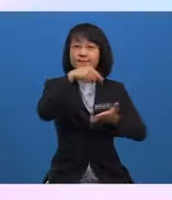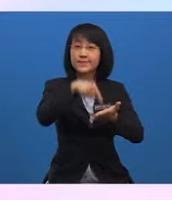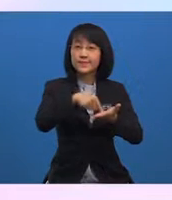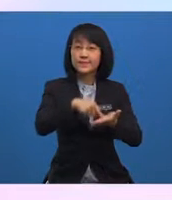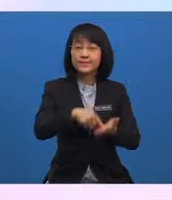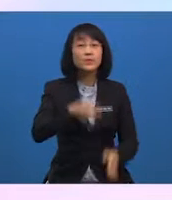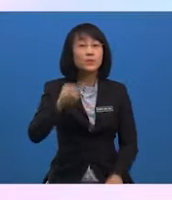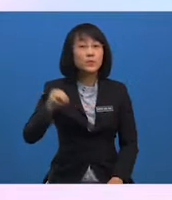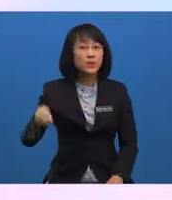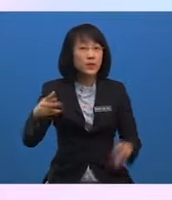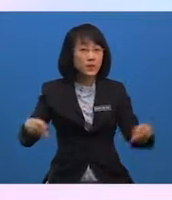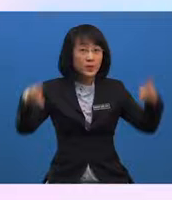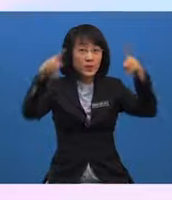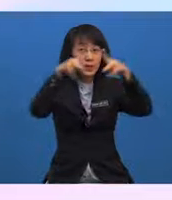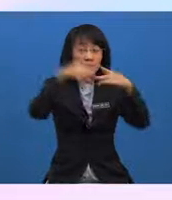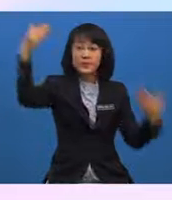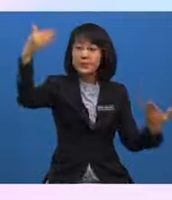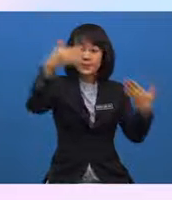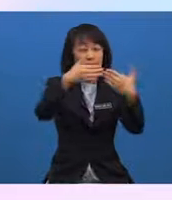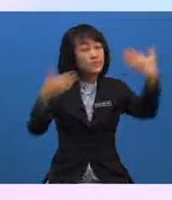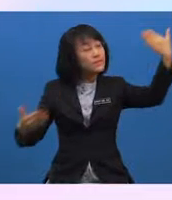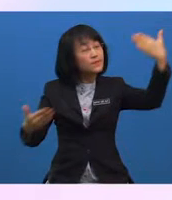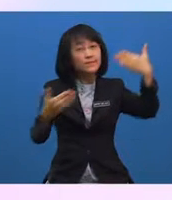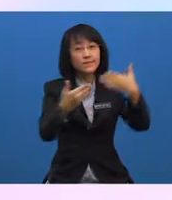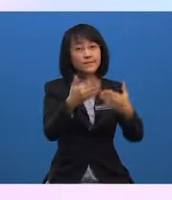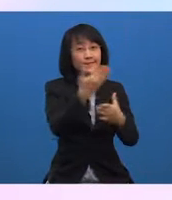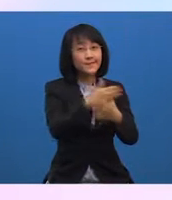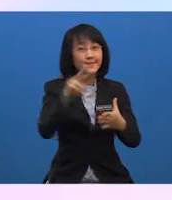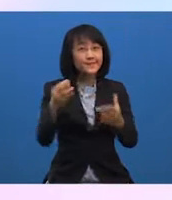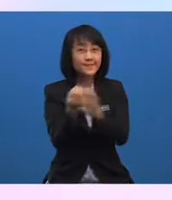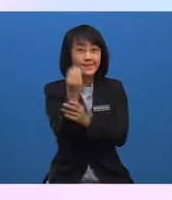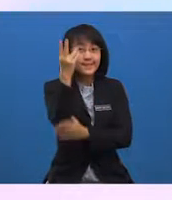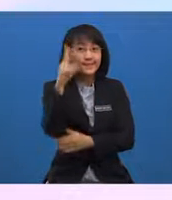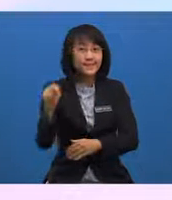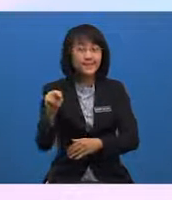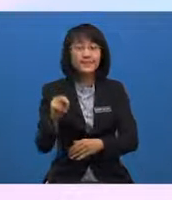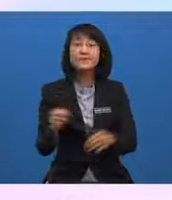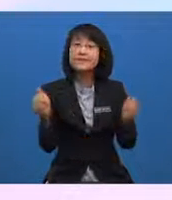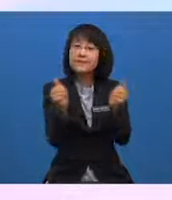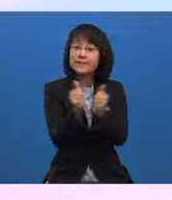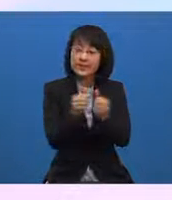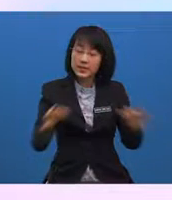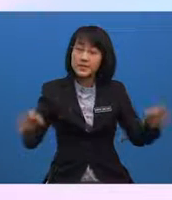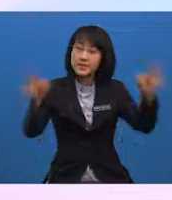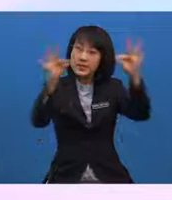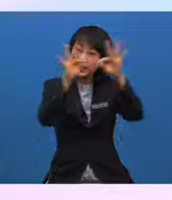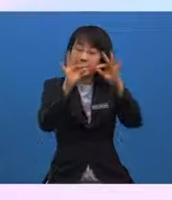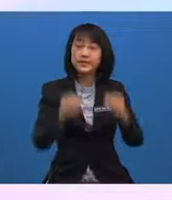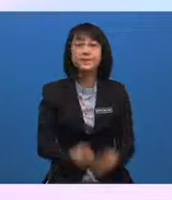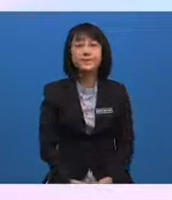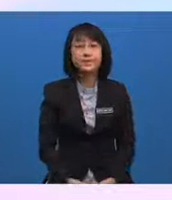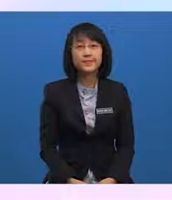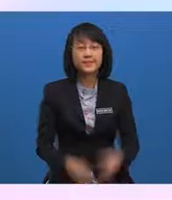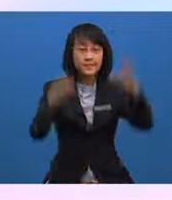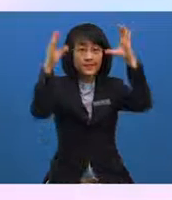Murid-murid perlu padankan bahagian tumbuhan di bawah dengan kepentingannya. Cikgu